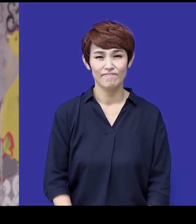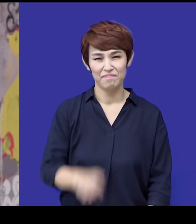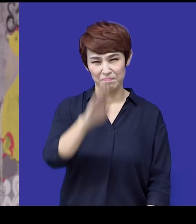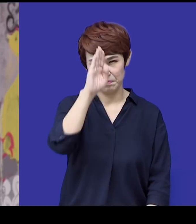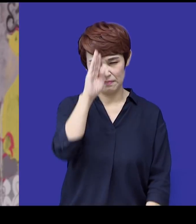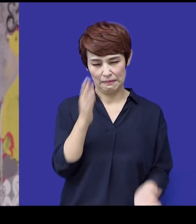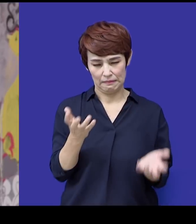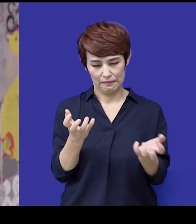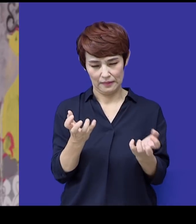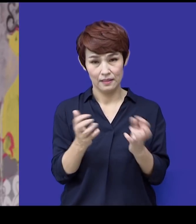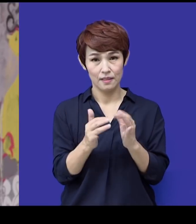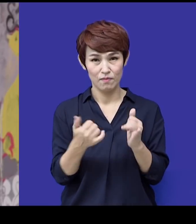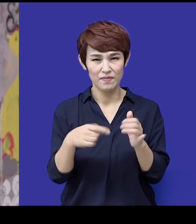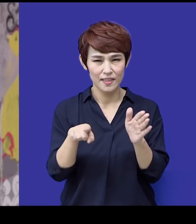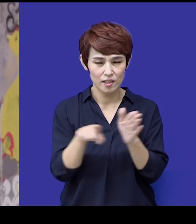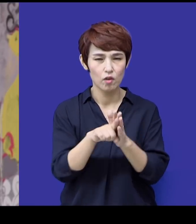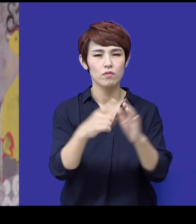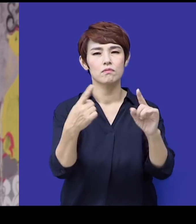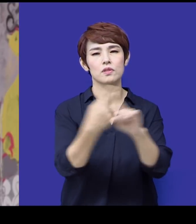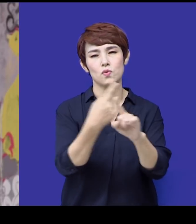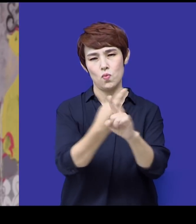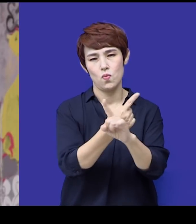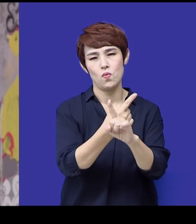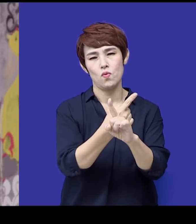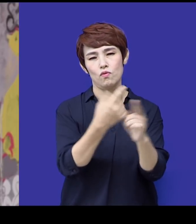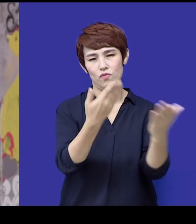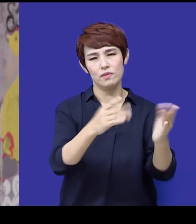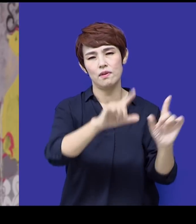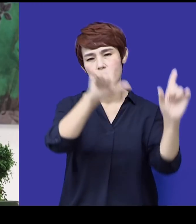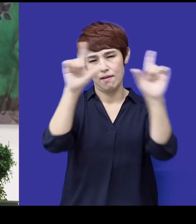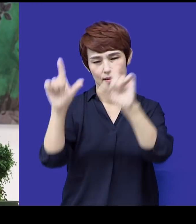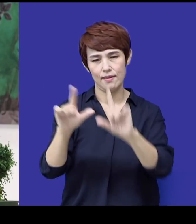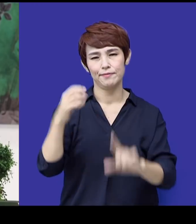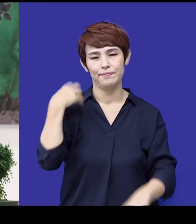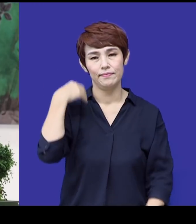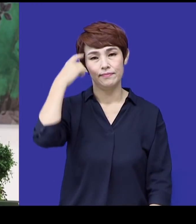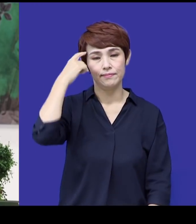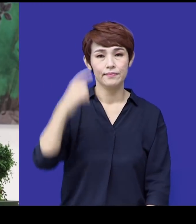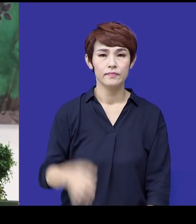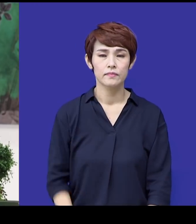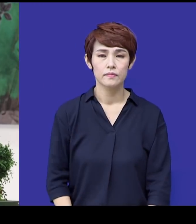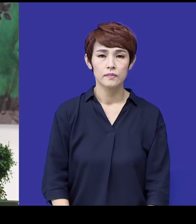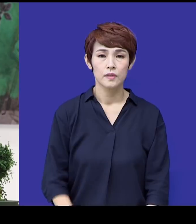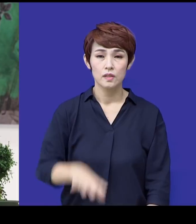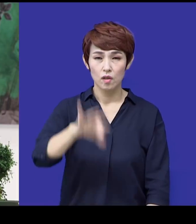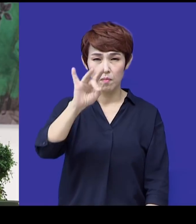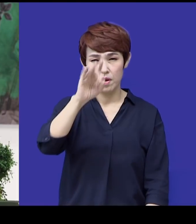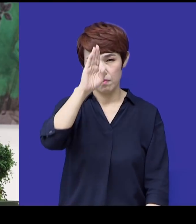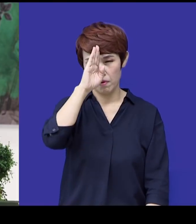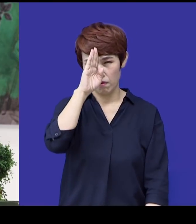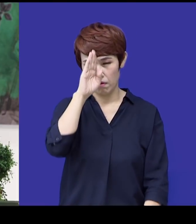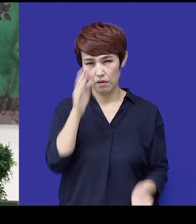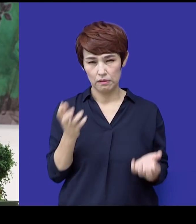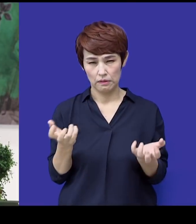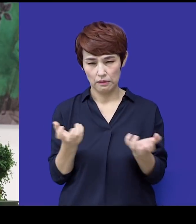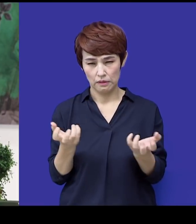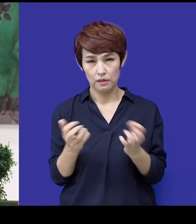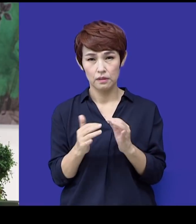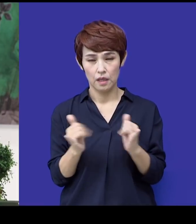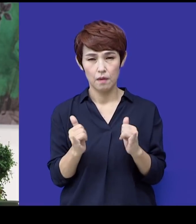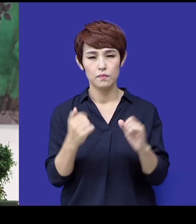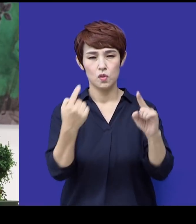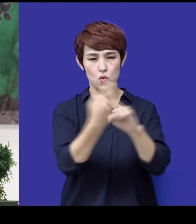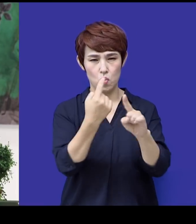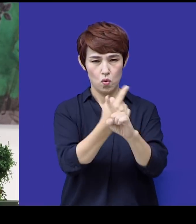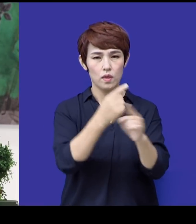한센인을 위해서 치료하고 살아야 되는구나 생각을 했죠. 처음에 한센인 치료했을 때랑 또 다시